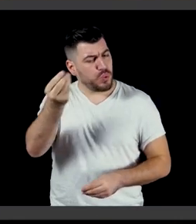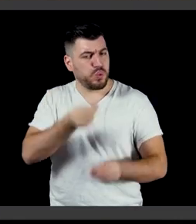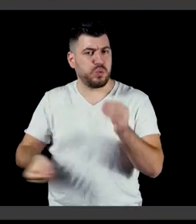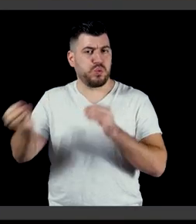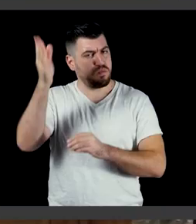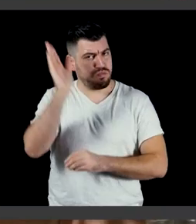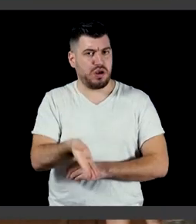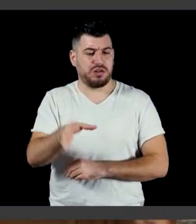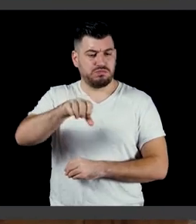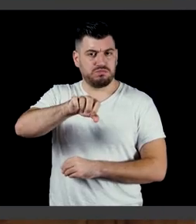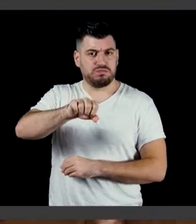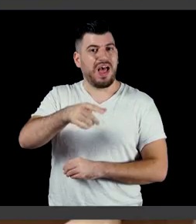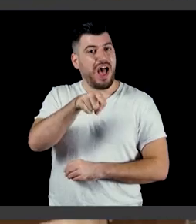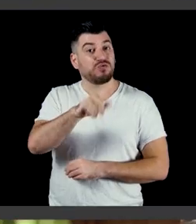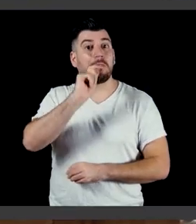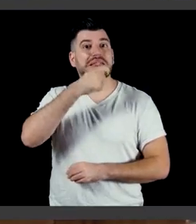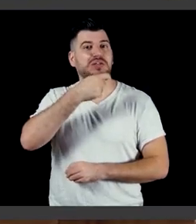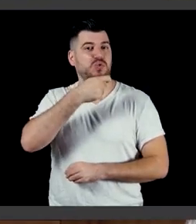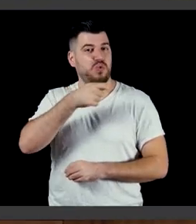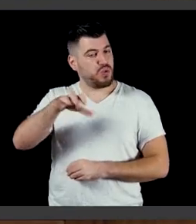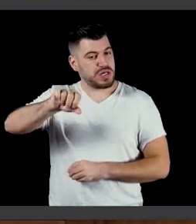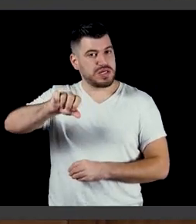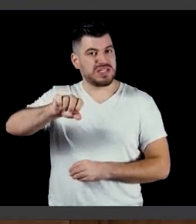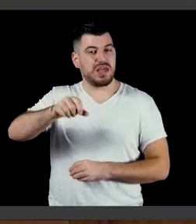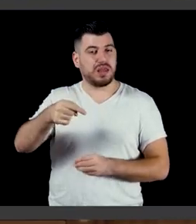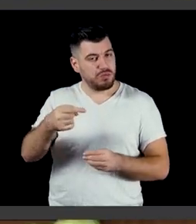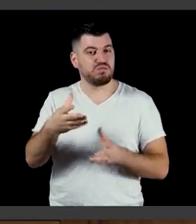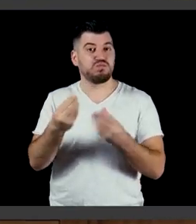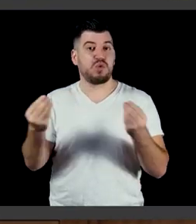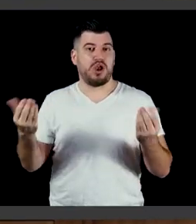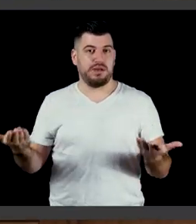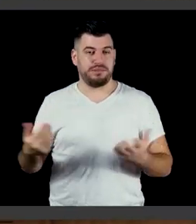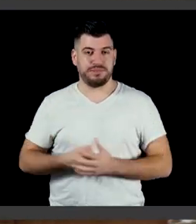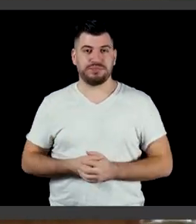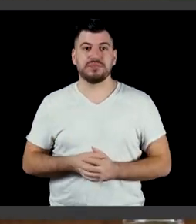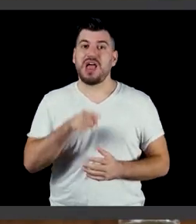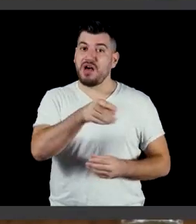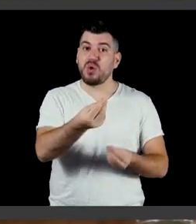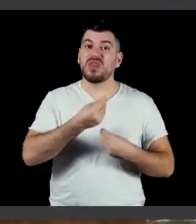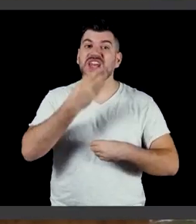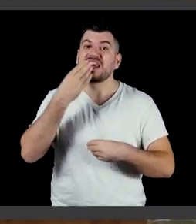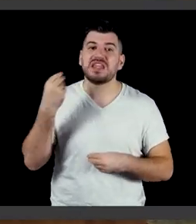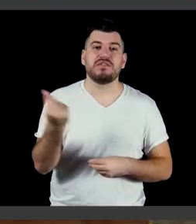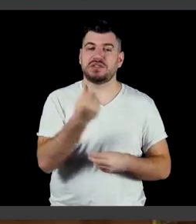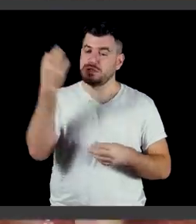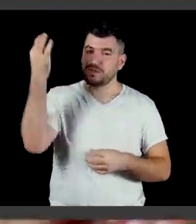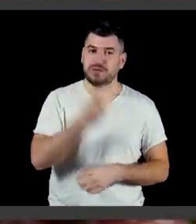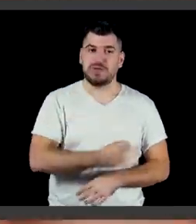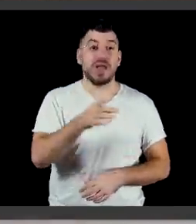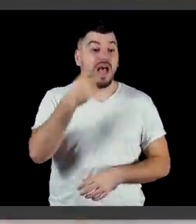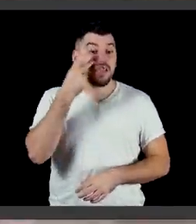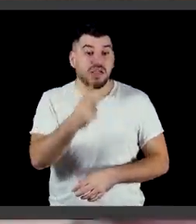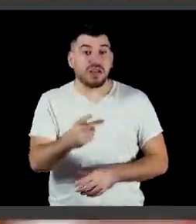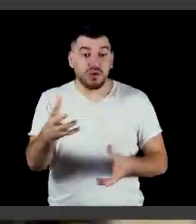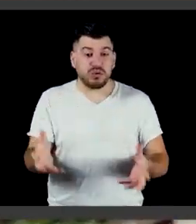συνταγή. Είναι η πρώτη φορά που το βλέπετε και μπορεί να το φοβηθείτε, αλλά είναι αυτό που θα δώσει την ιδιαίτερη γεύση. Να δείτε τώρα εδώ πέρα ότι κατευθείαν με